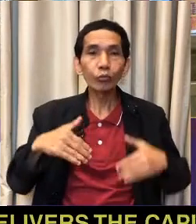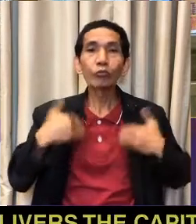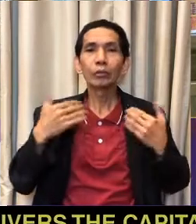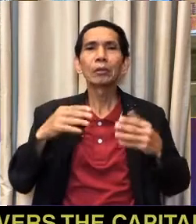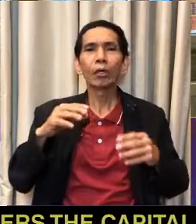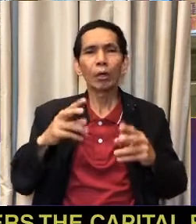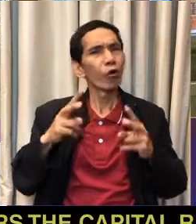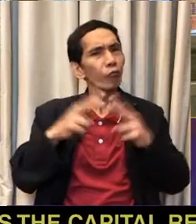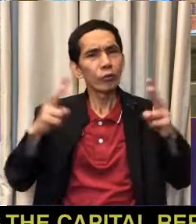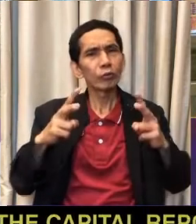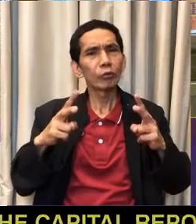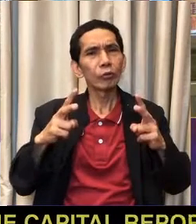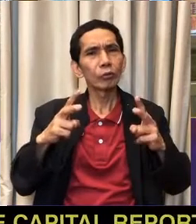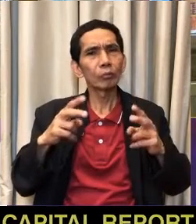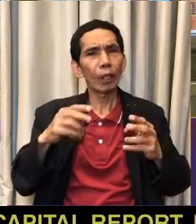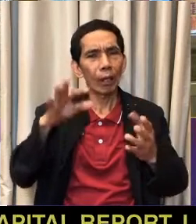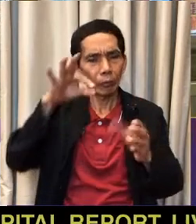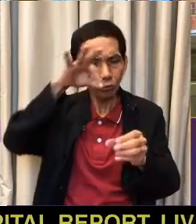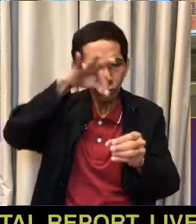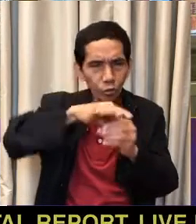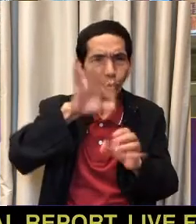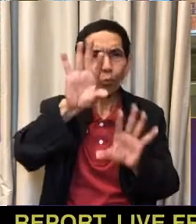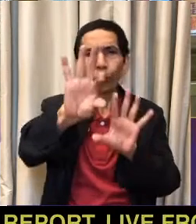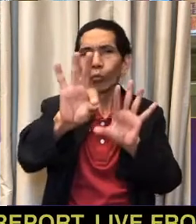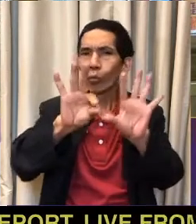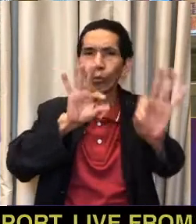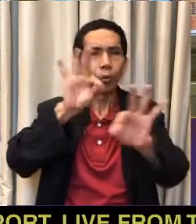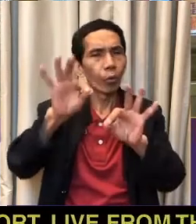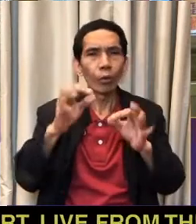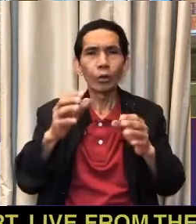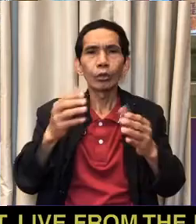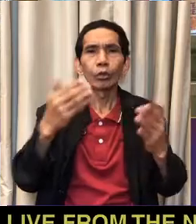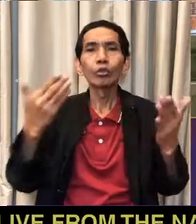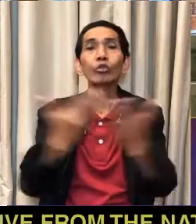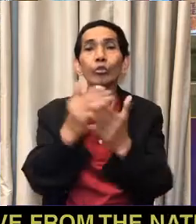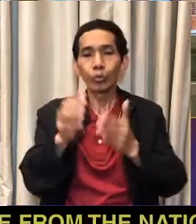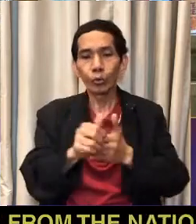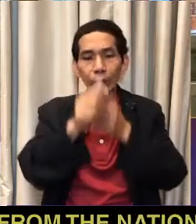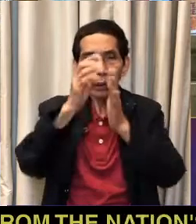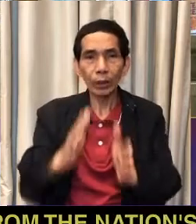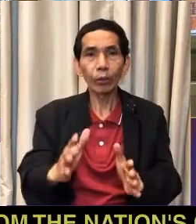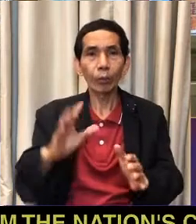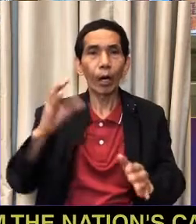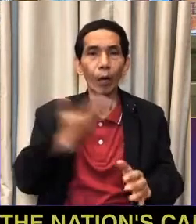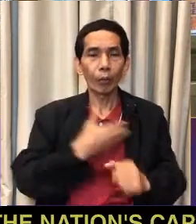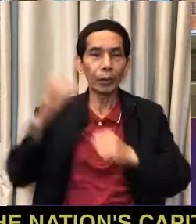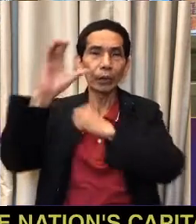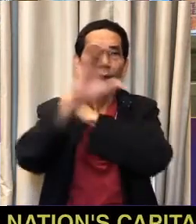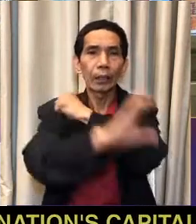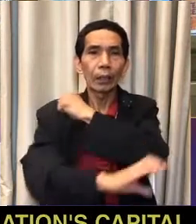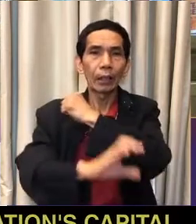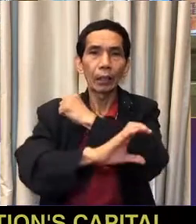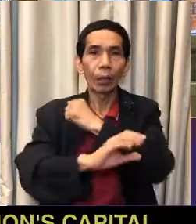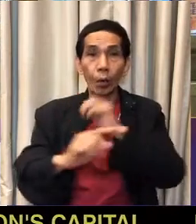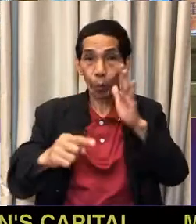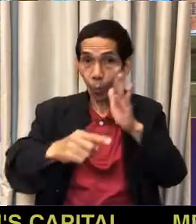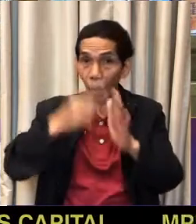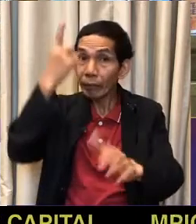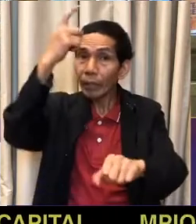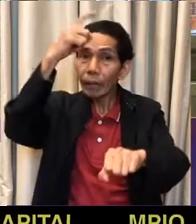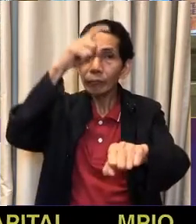malaking bagay na kayo makapamili ng at magiging leader ng ating bansa. Mininsan lang yan,